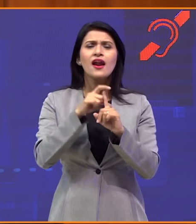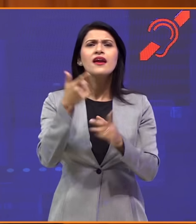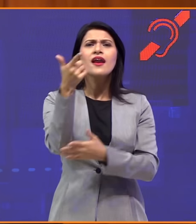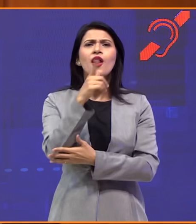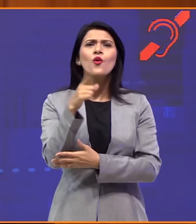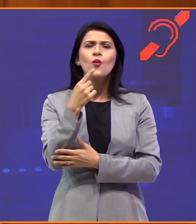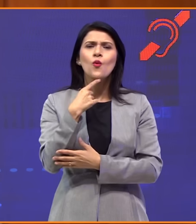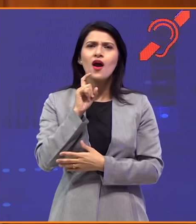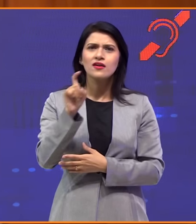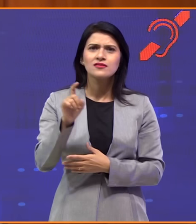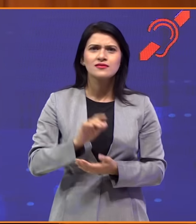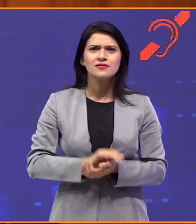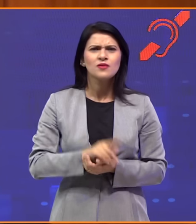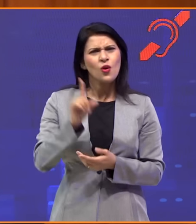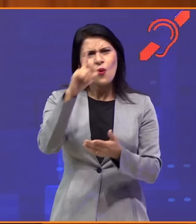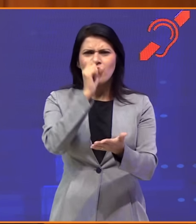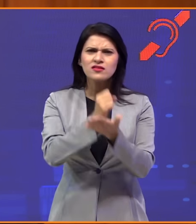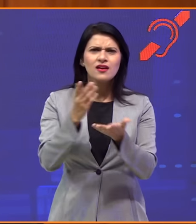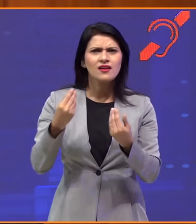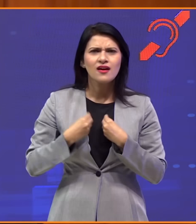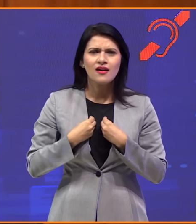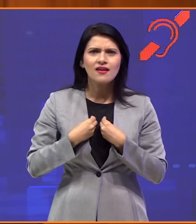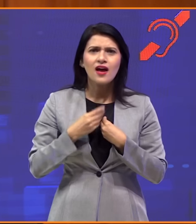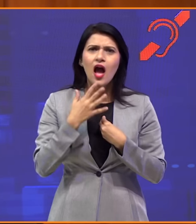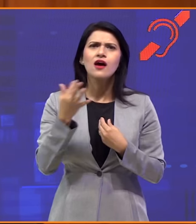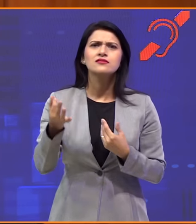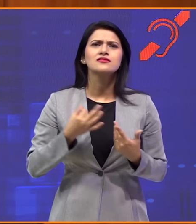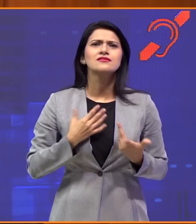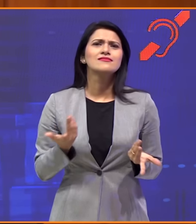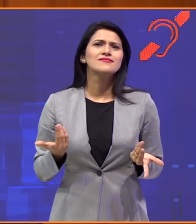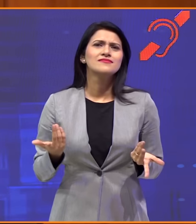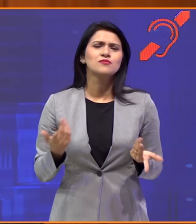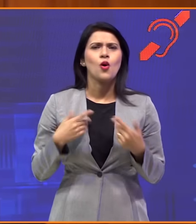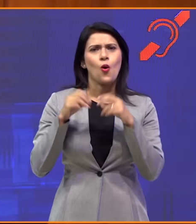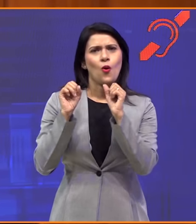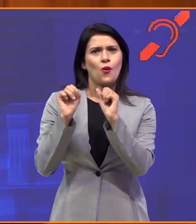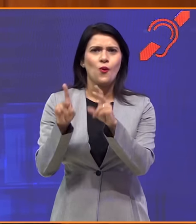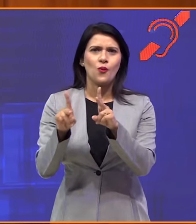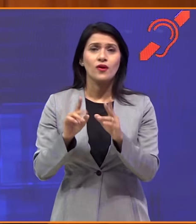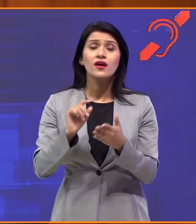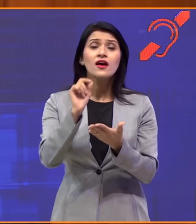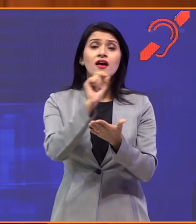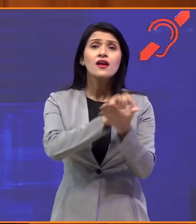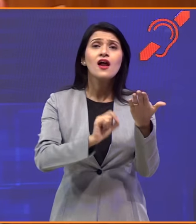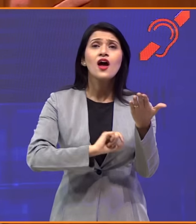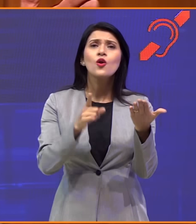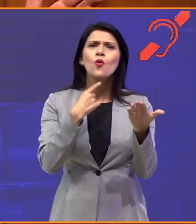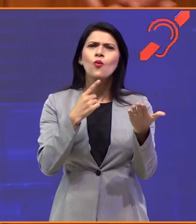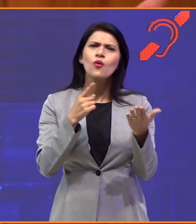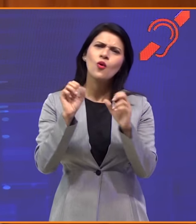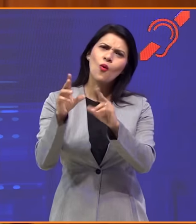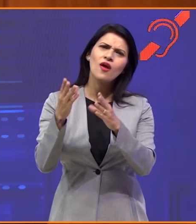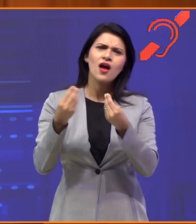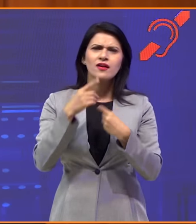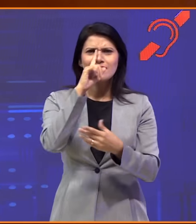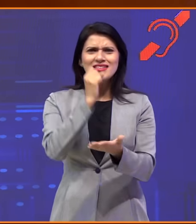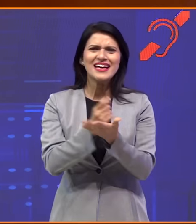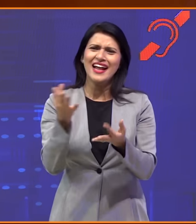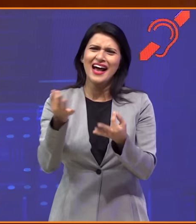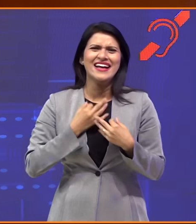तो उन्होंने कहा वो आप आप डिसाइड कर लो मैंने कहा ठीक है मैंने कहा राइटर वो भी आप ही डिसाइड